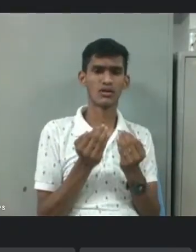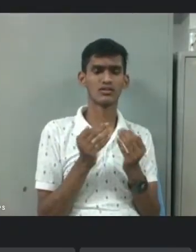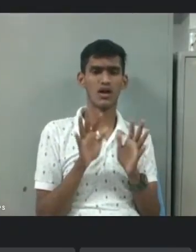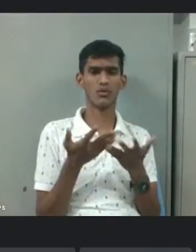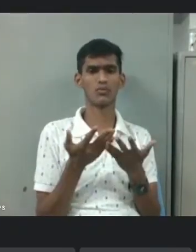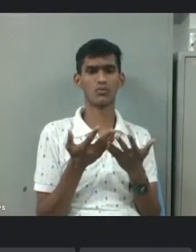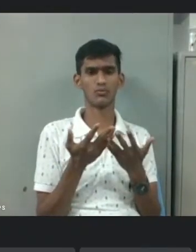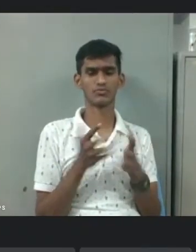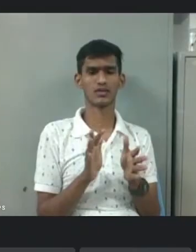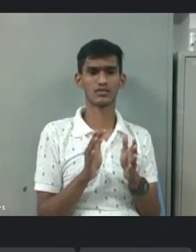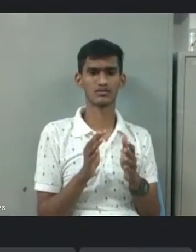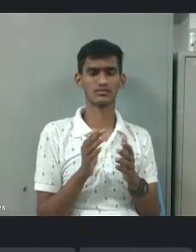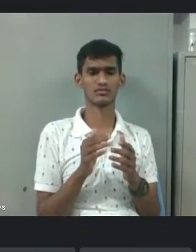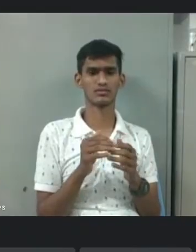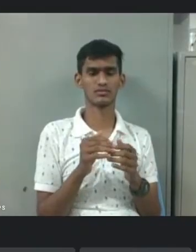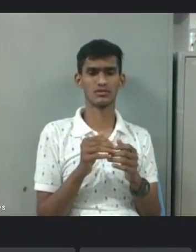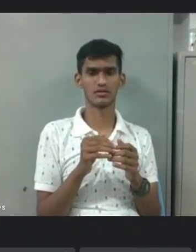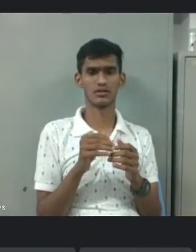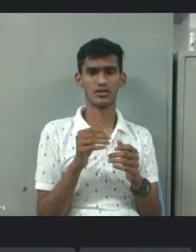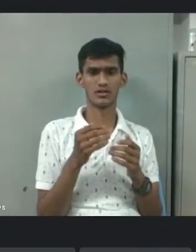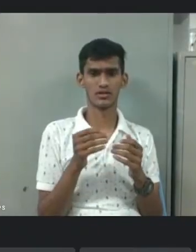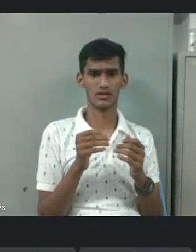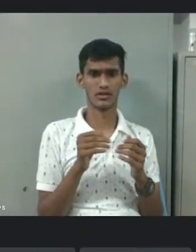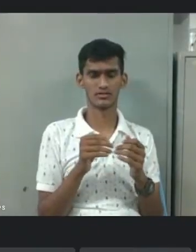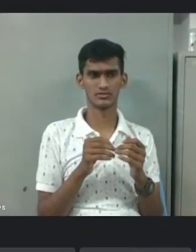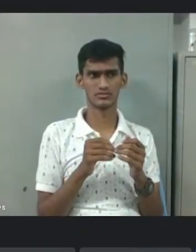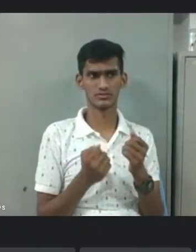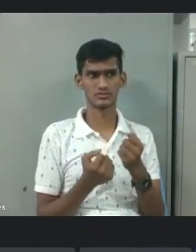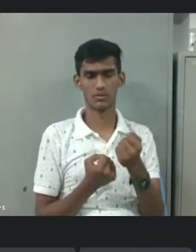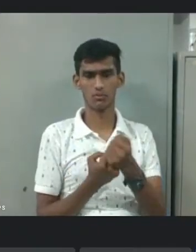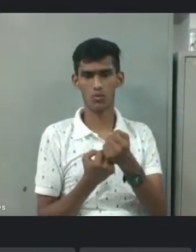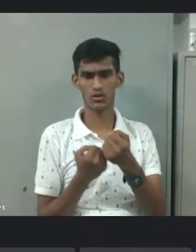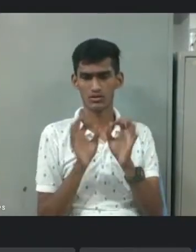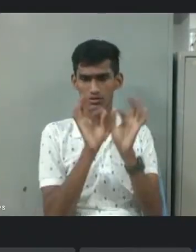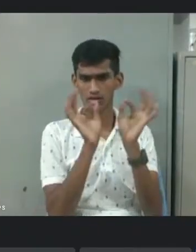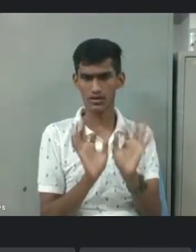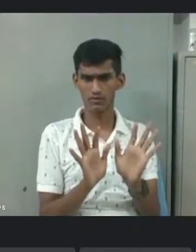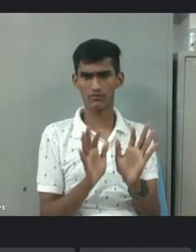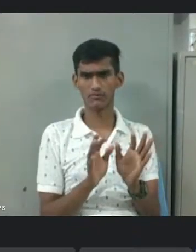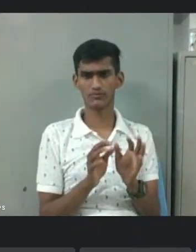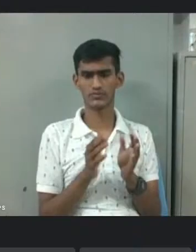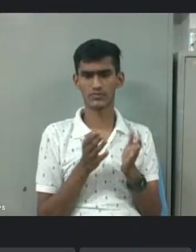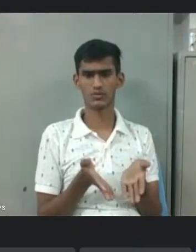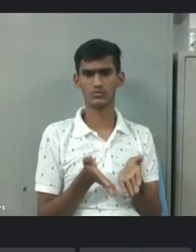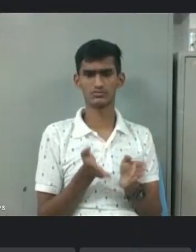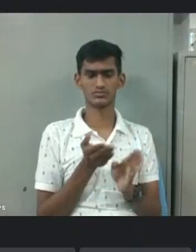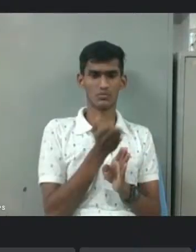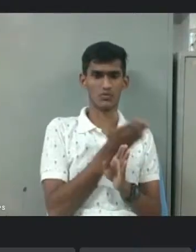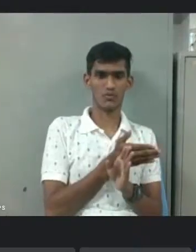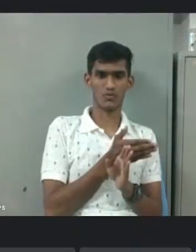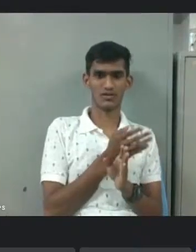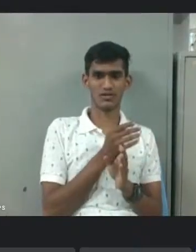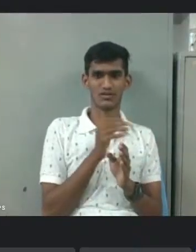ഫെസിലിറ്റീസ് എവിടെയെങ്കിലും ഉണ്ടോ? അങ്ങനെയുള്ള കാര്യങ്ങളൊന്നും അറിഞ്ഞാൽ നന്നായിരുന്നു മാം. മാഡം, ഈ ഒരു ചോദ്യത്തിന് നമ്മളൊരു പാർട്ടിസിപ്പന്റ് ഒരു കോൺടാക്ട്